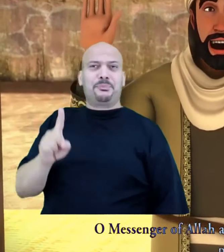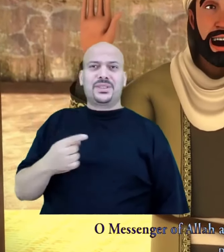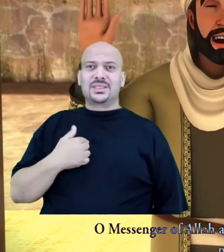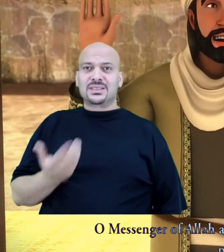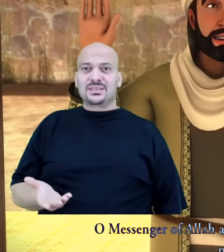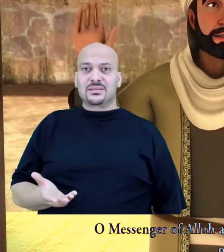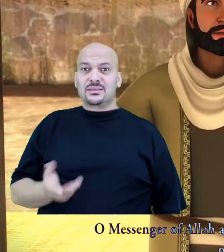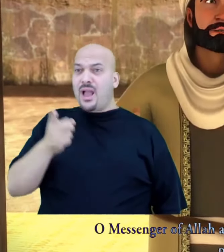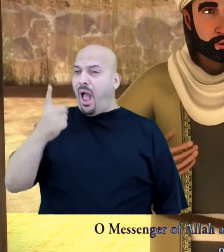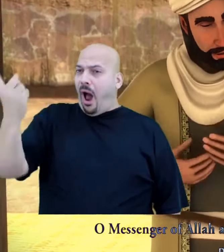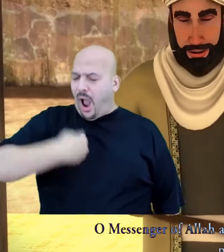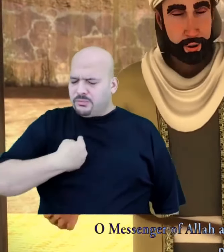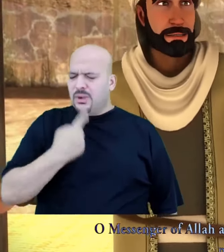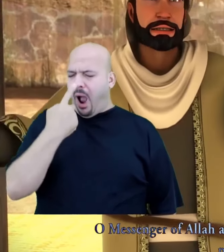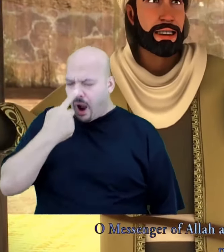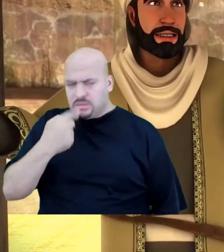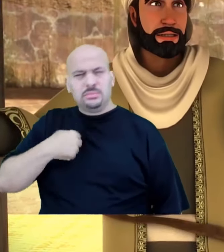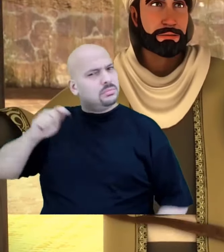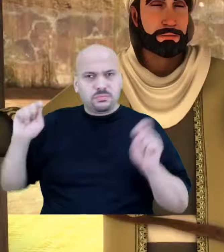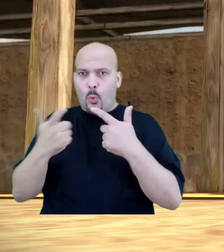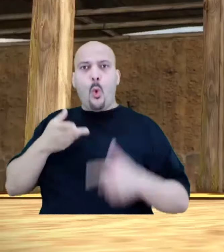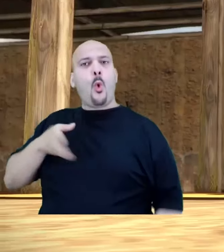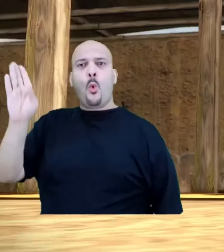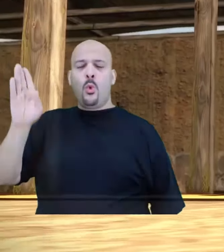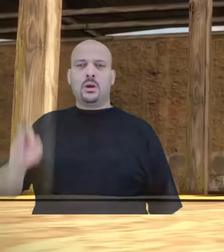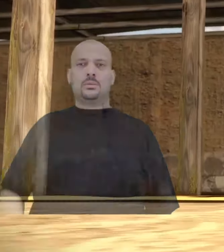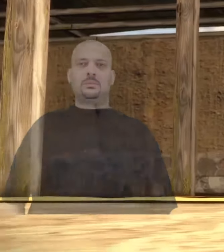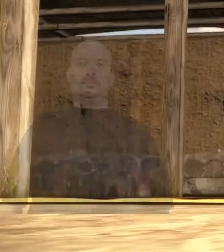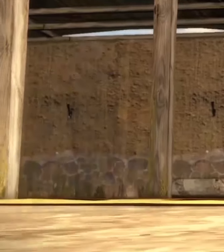أبدا، فمرنا وابعثنا.